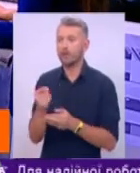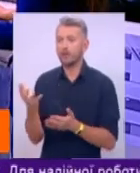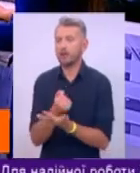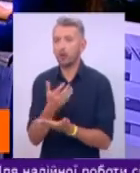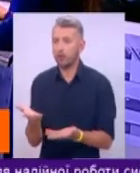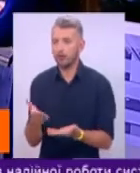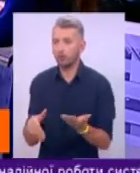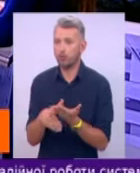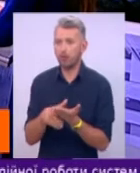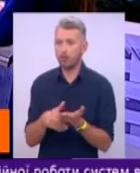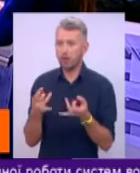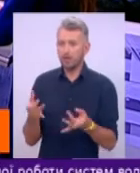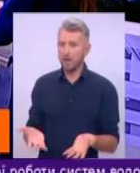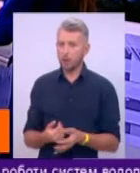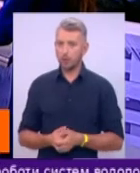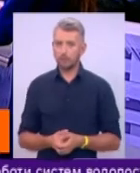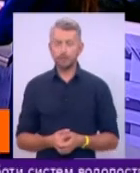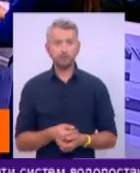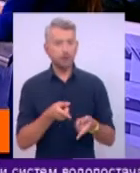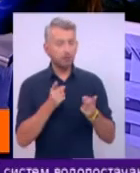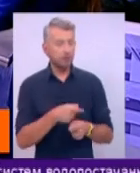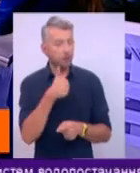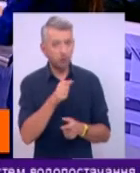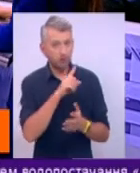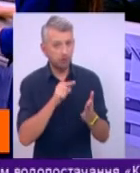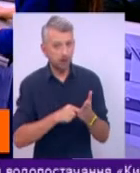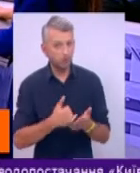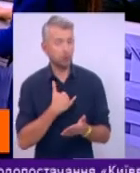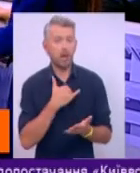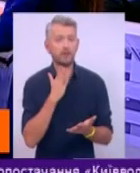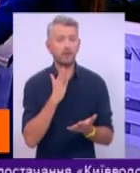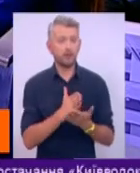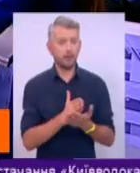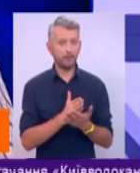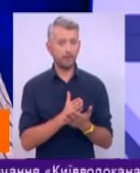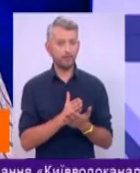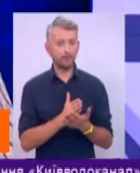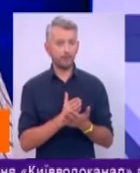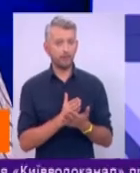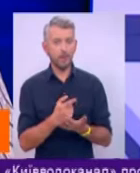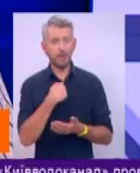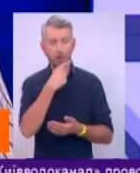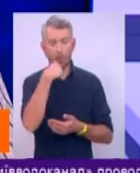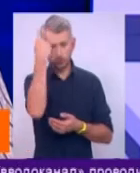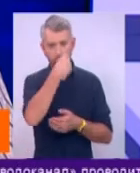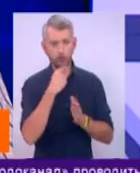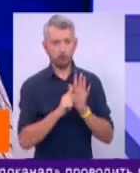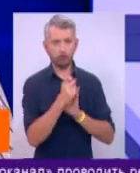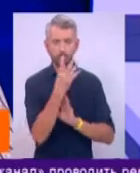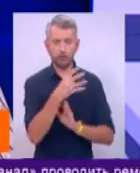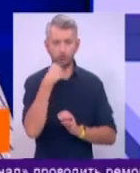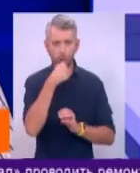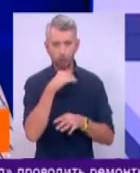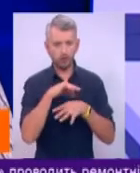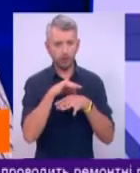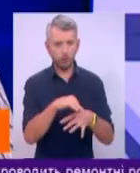знаходив? Елементарно. Ви знаєте, насправді хороше запитання. У нас є, я особисто з 14-го року веду